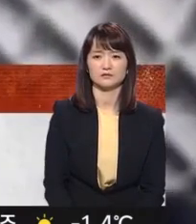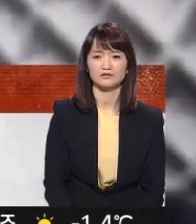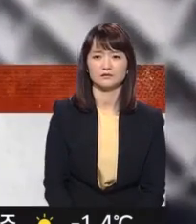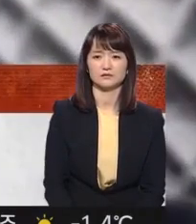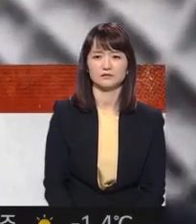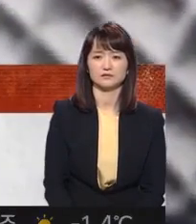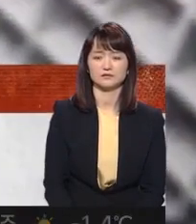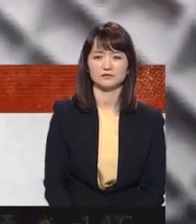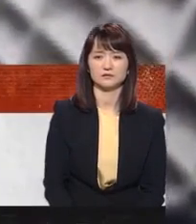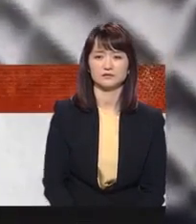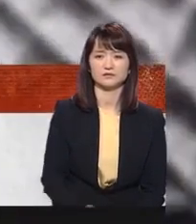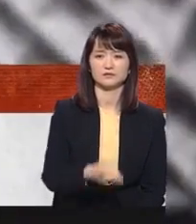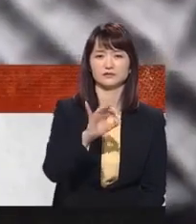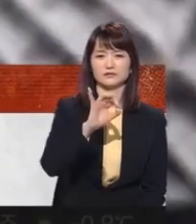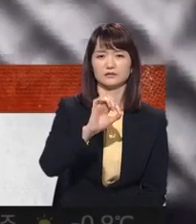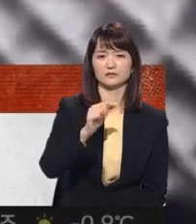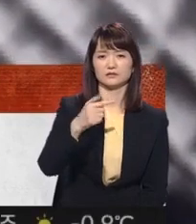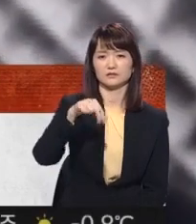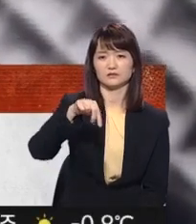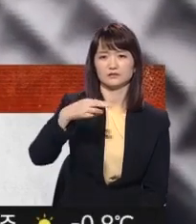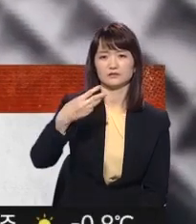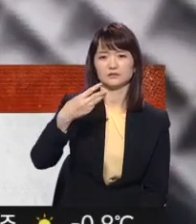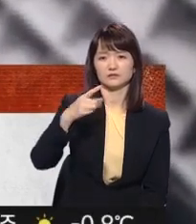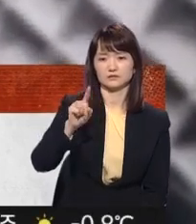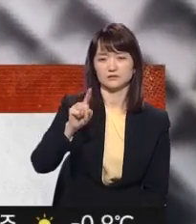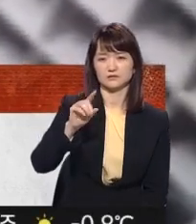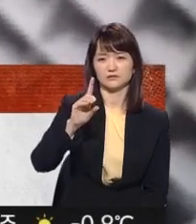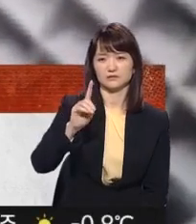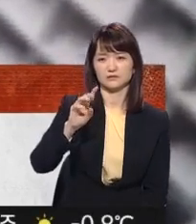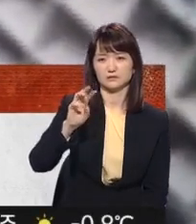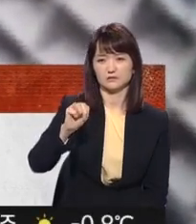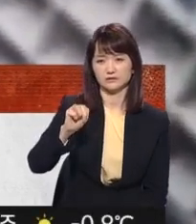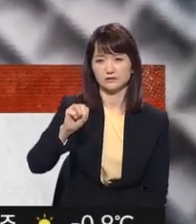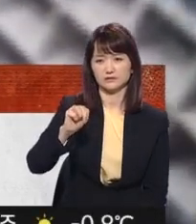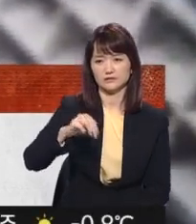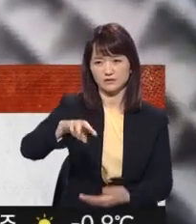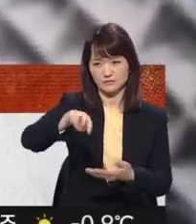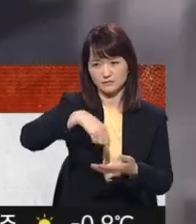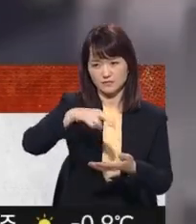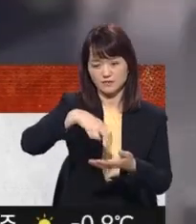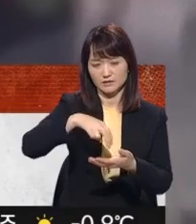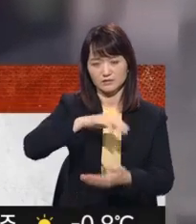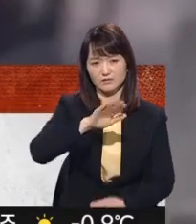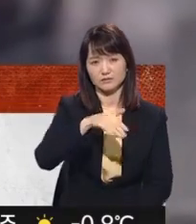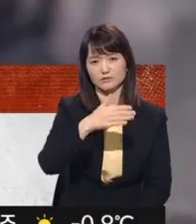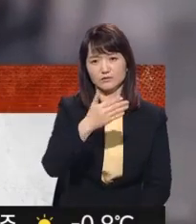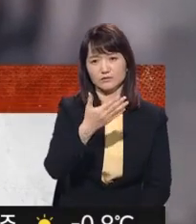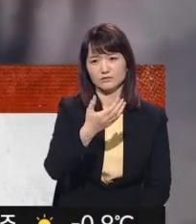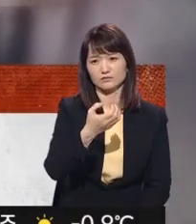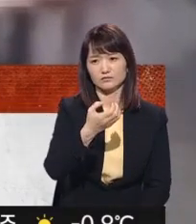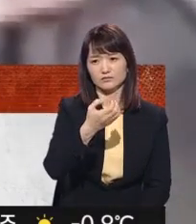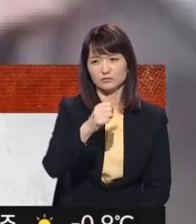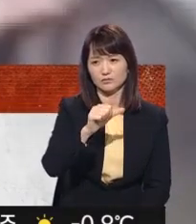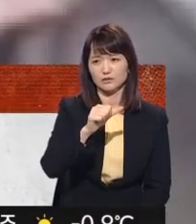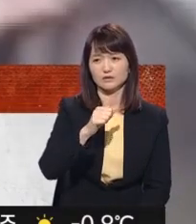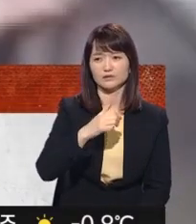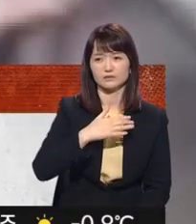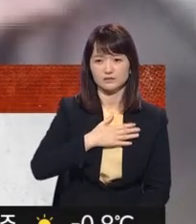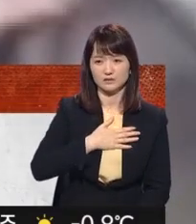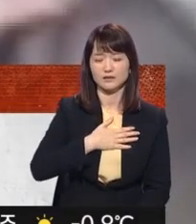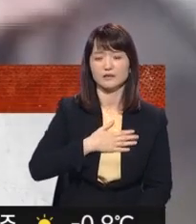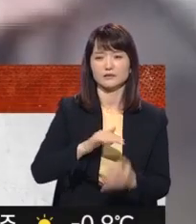인스타로 dm을 한 995번 정도로 계속 저랑 지인 포함해서 다 보냈고요 저희